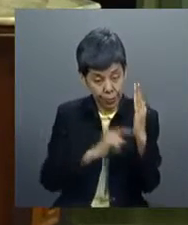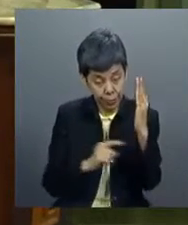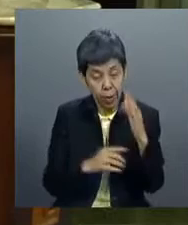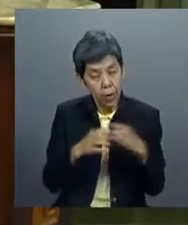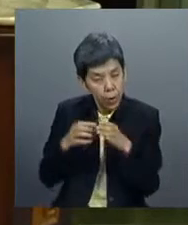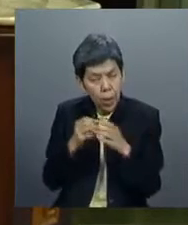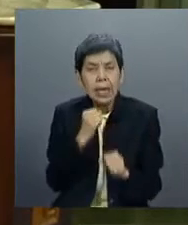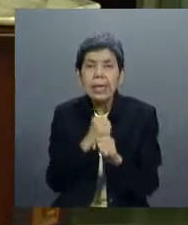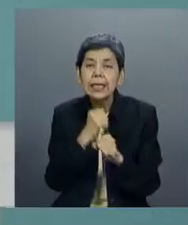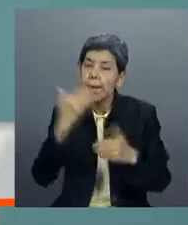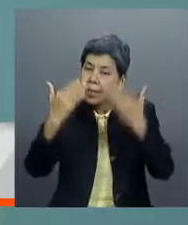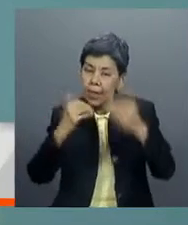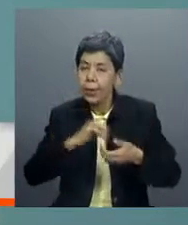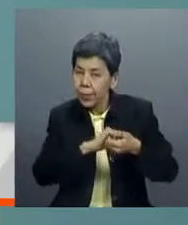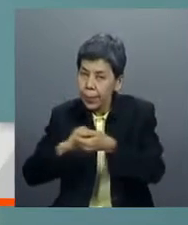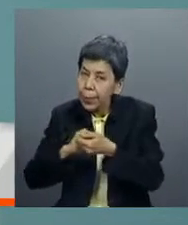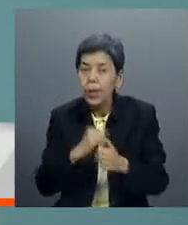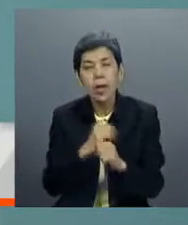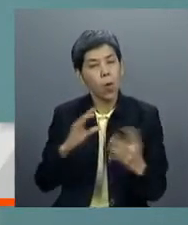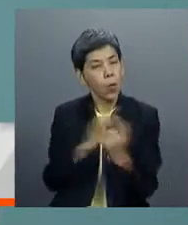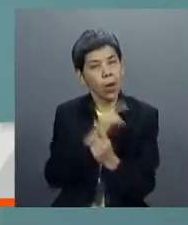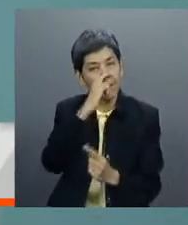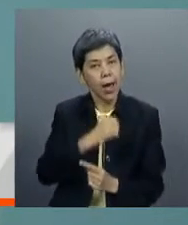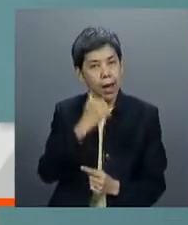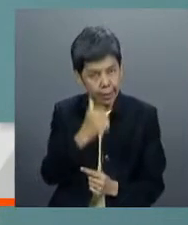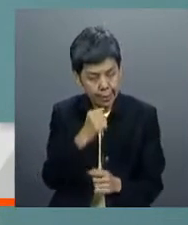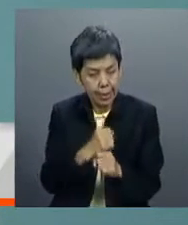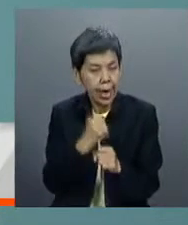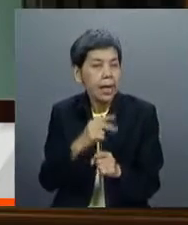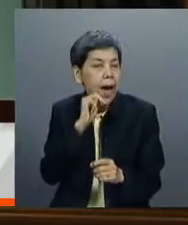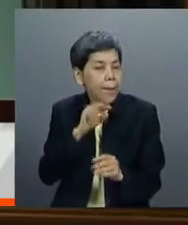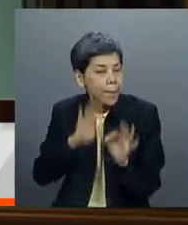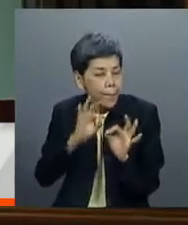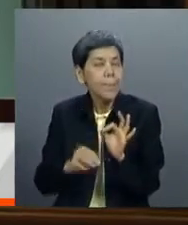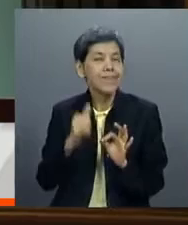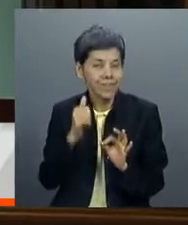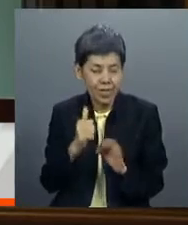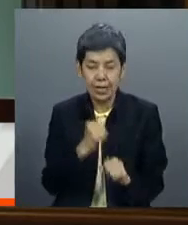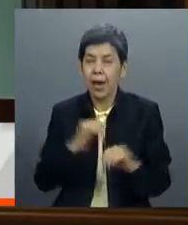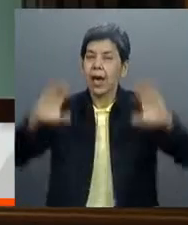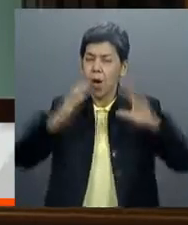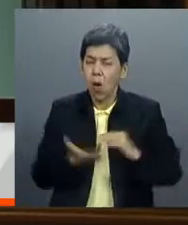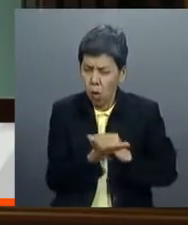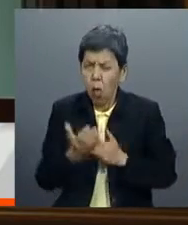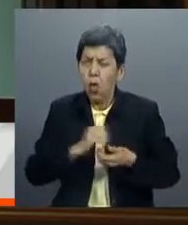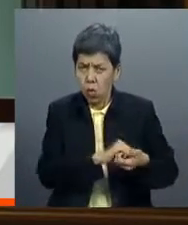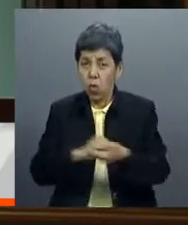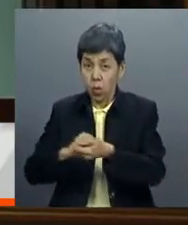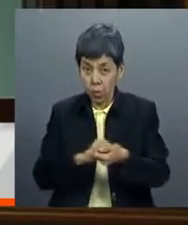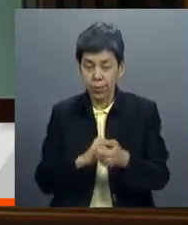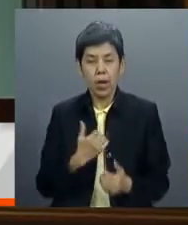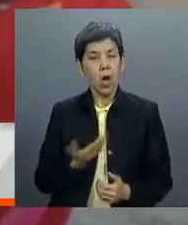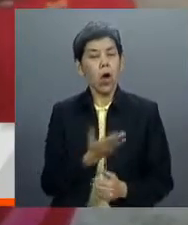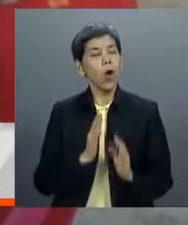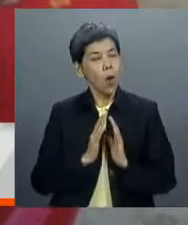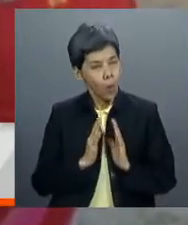เน้นจัดกิจกรรมสอดคล้องกับการอนุรักษ์ประเพณีและการใช้น้ำอย่างรู้คุณค่าตามที่รัฐบาลขอความร่วมมือจึงขอขอบ